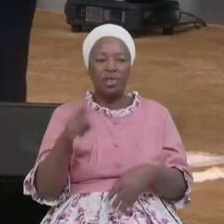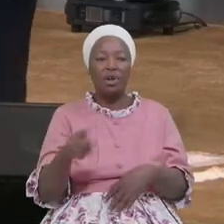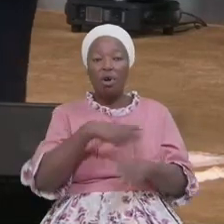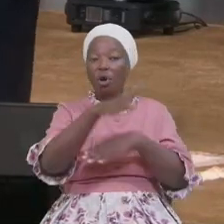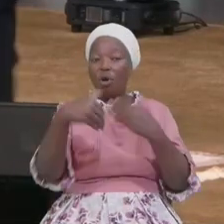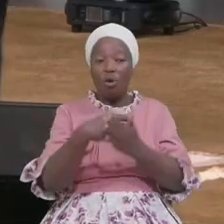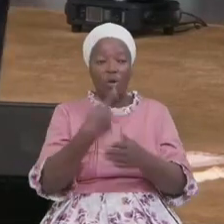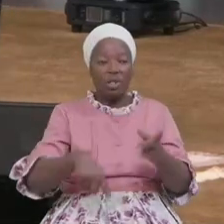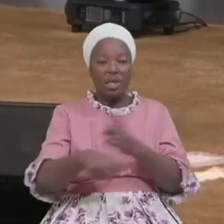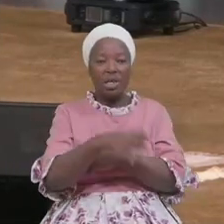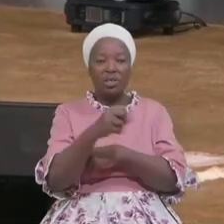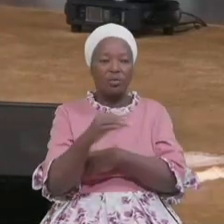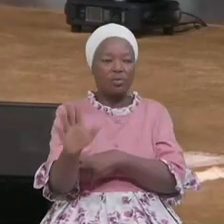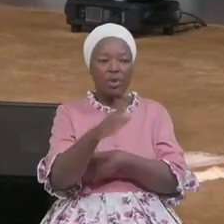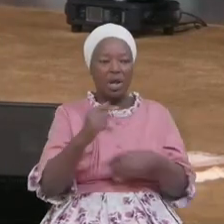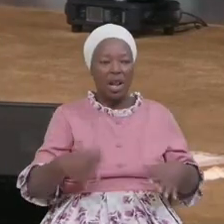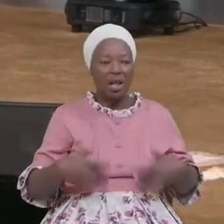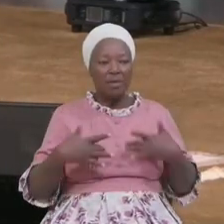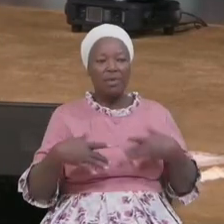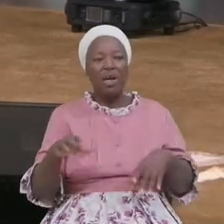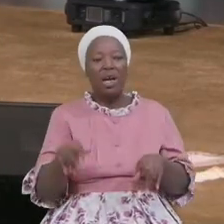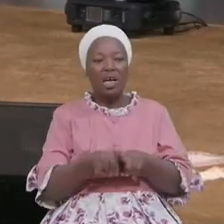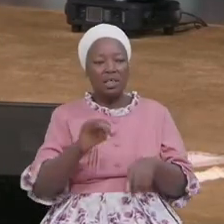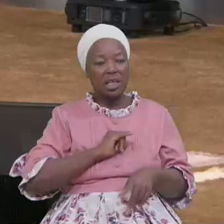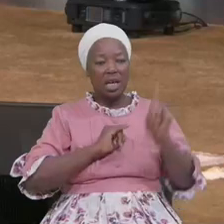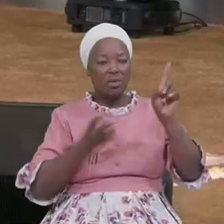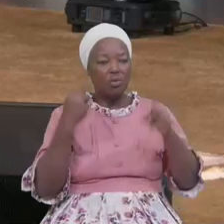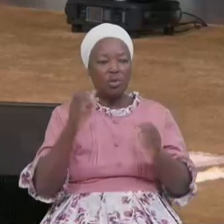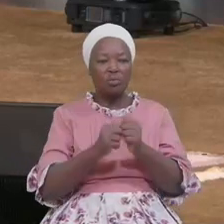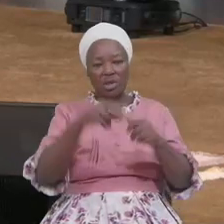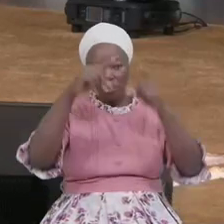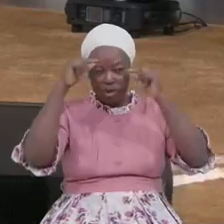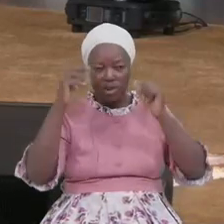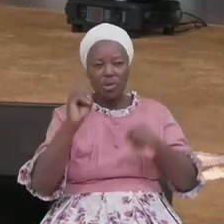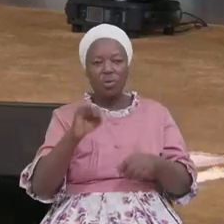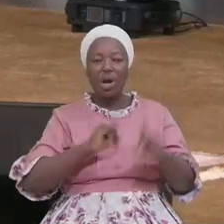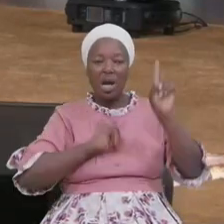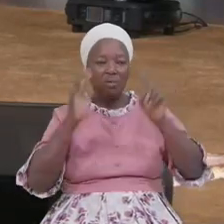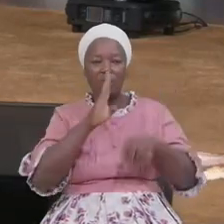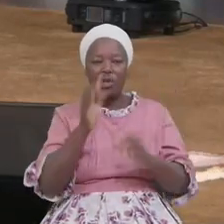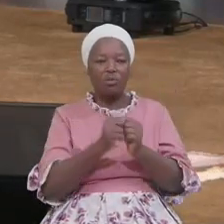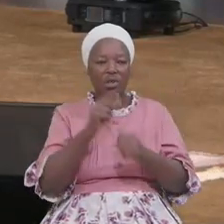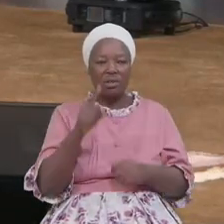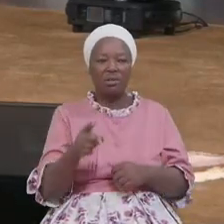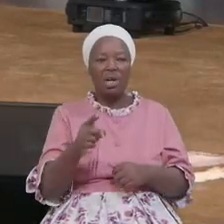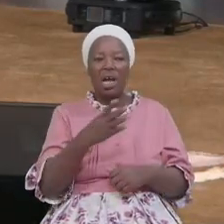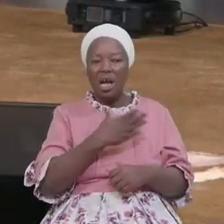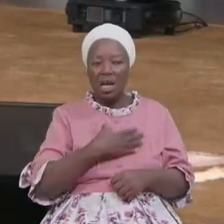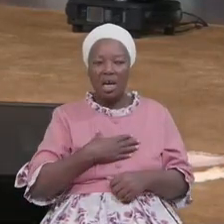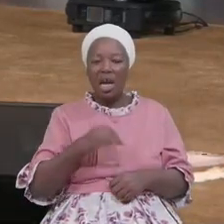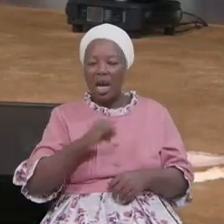toi comme j'ai été avec toi. Comme j'ai été avec Moïse, je ne te délaisserai point, je